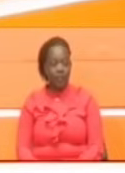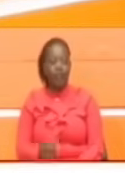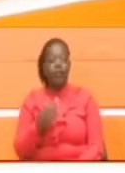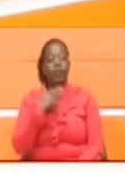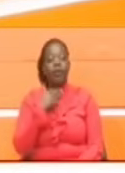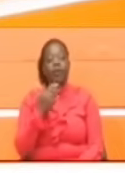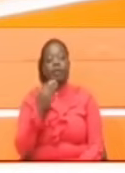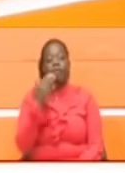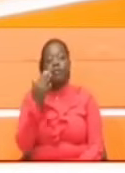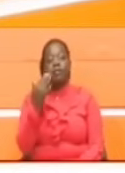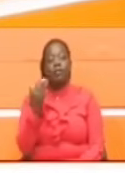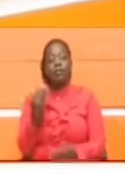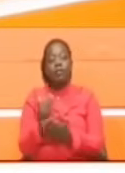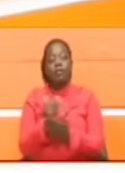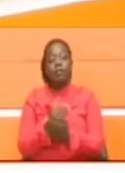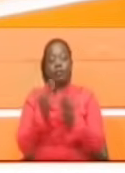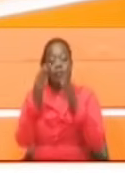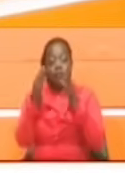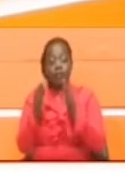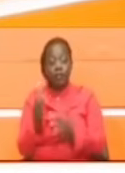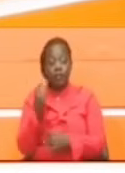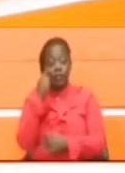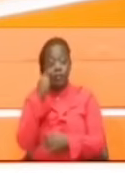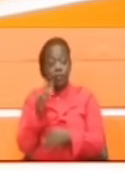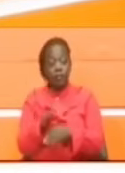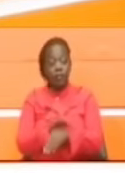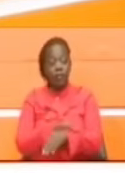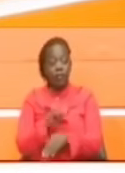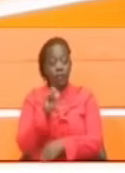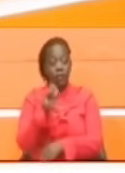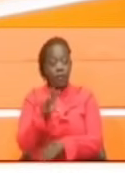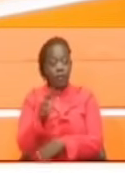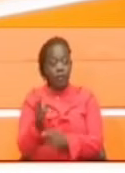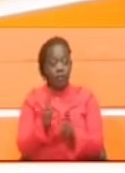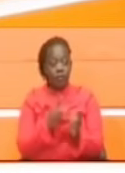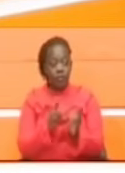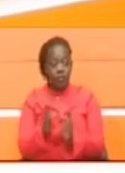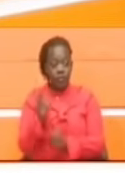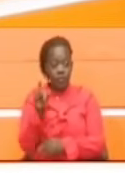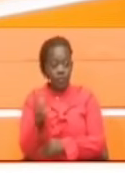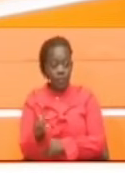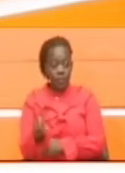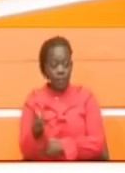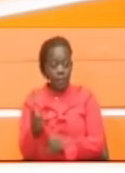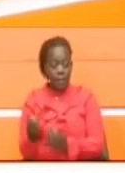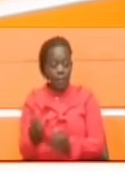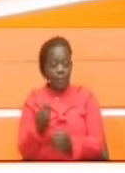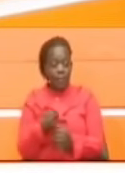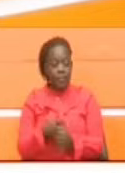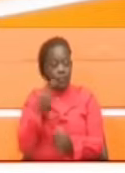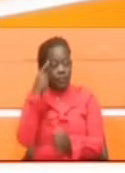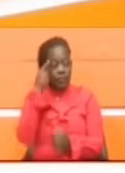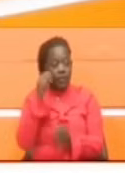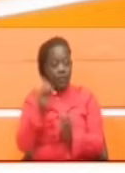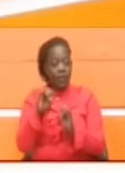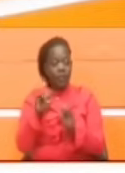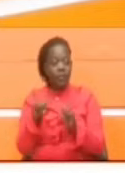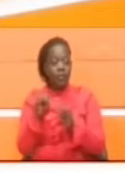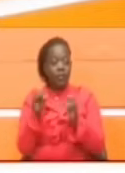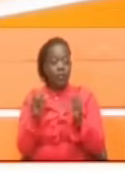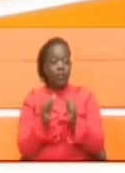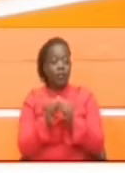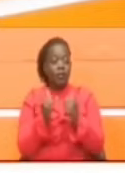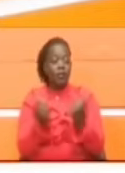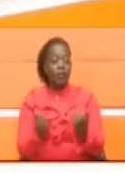nkwebaze okuba nti osaze okulaba Bukedde TV ey'omuntu wa bulijjo. Kiseera kya gatale konfufu,